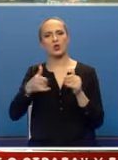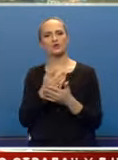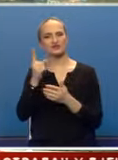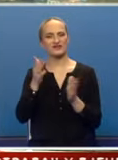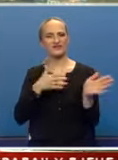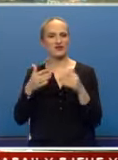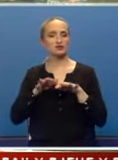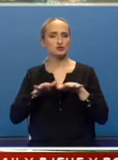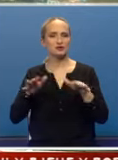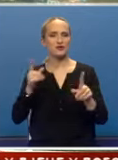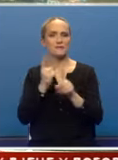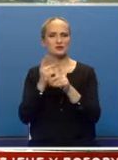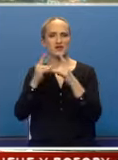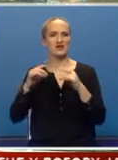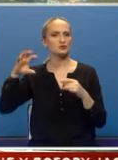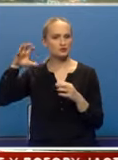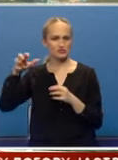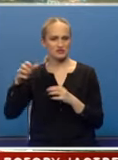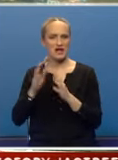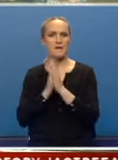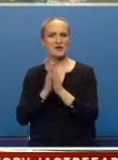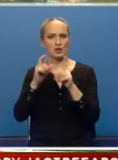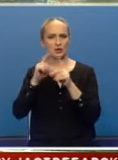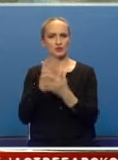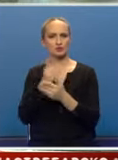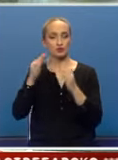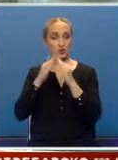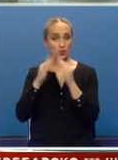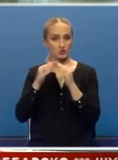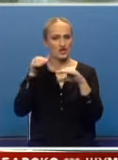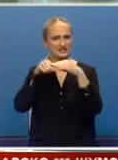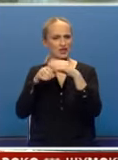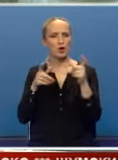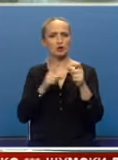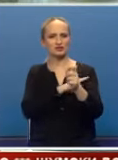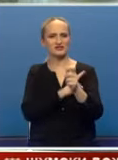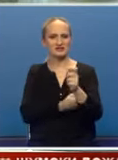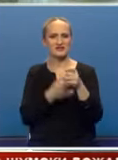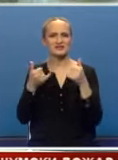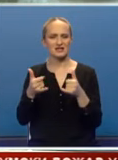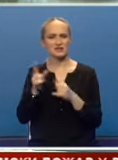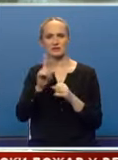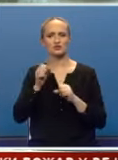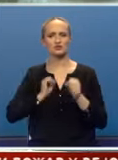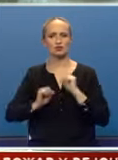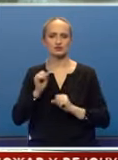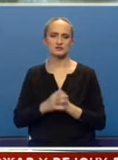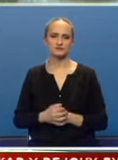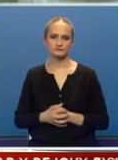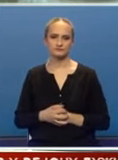se širi u pravcu grada Sunca. Manastir duži, kuće i skladište oružanih snaga za sada nisu